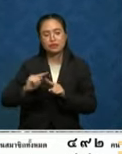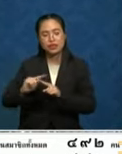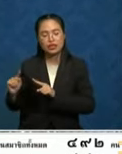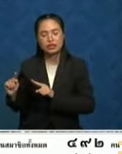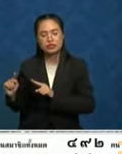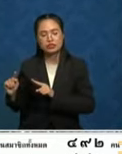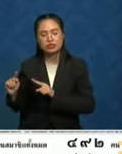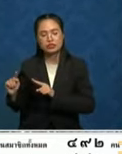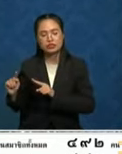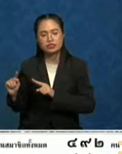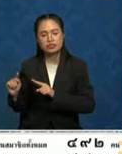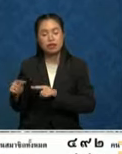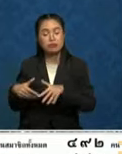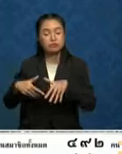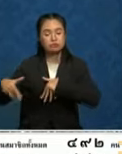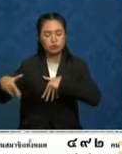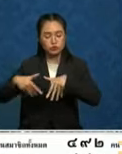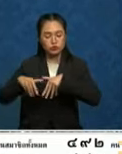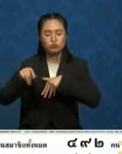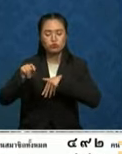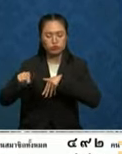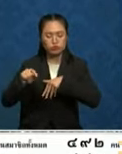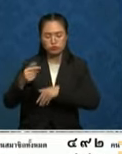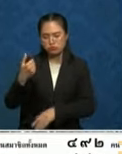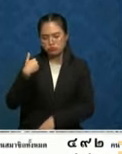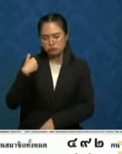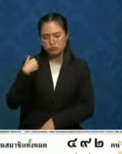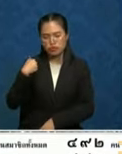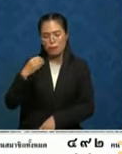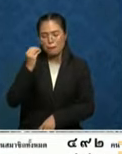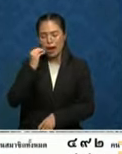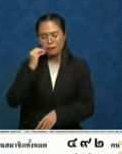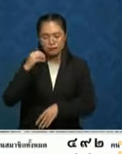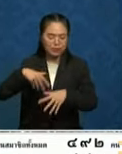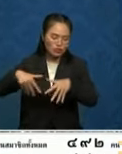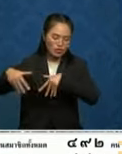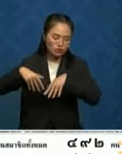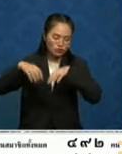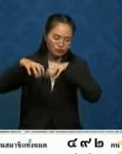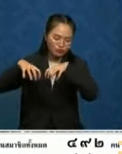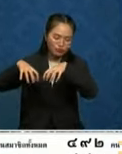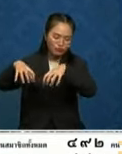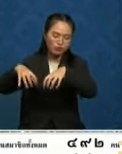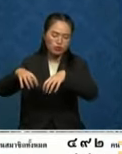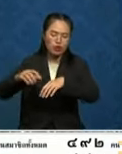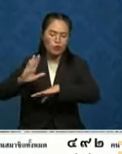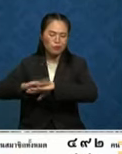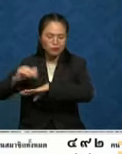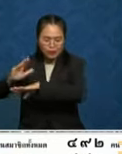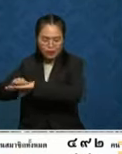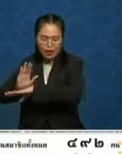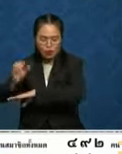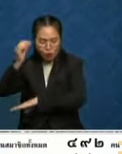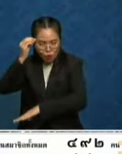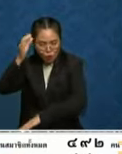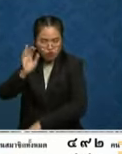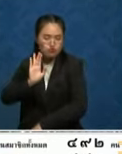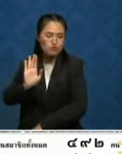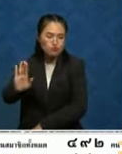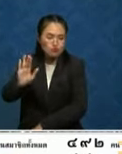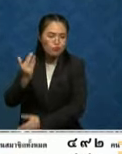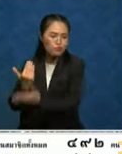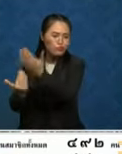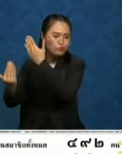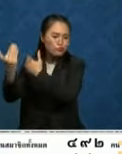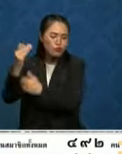เรียกว่าในชุมชนน่ะจะมีศักยภาพหรืออ่าของชุมชนที่เก่งๆภูมิปัญญาต่างๆ